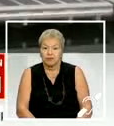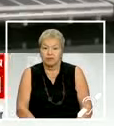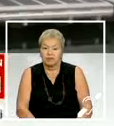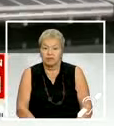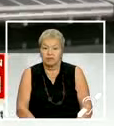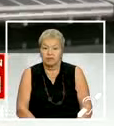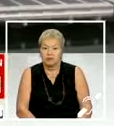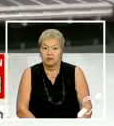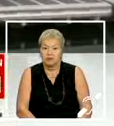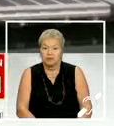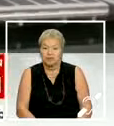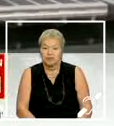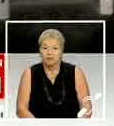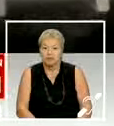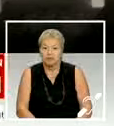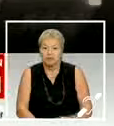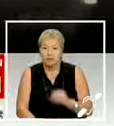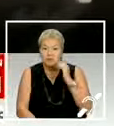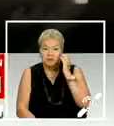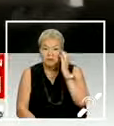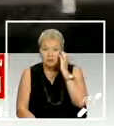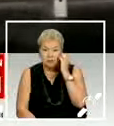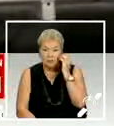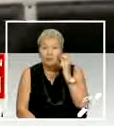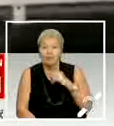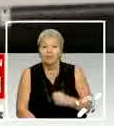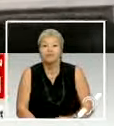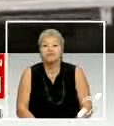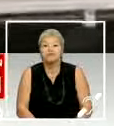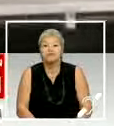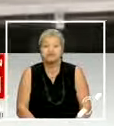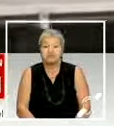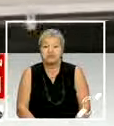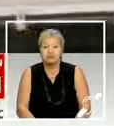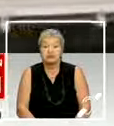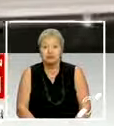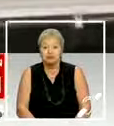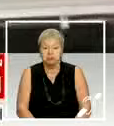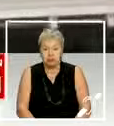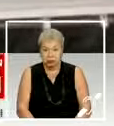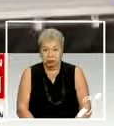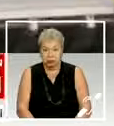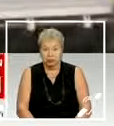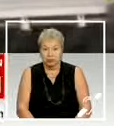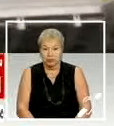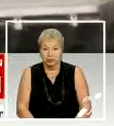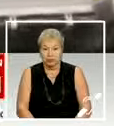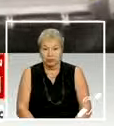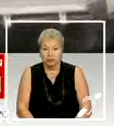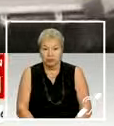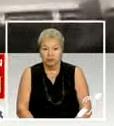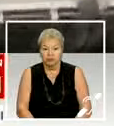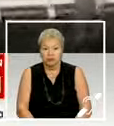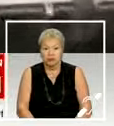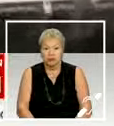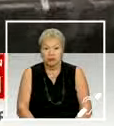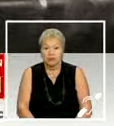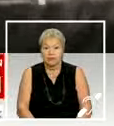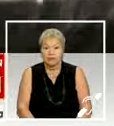You get there and then you start seeing this stuff, and now your mood crashes and you get a little worried. Like, is this the level